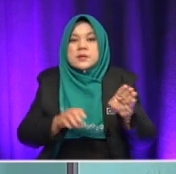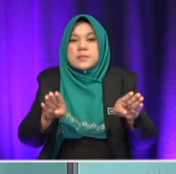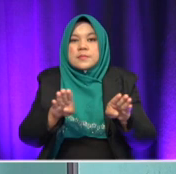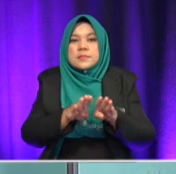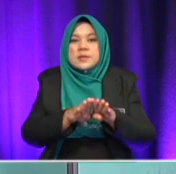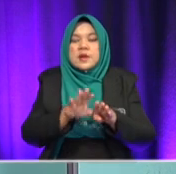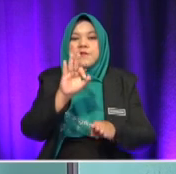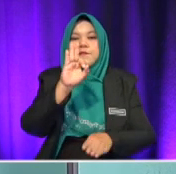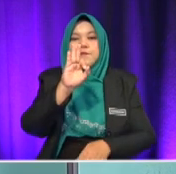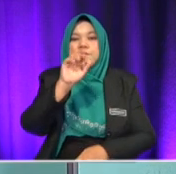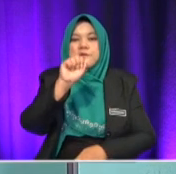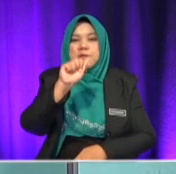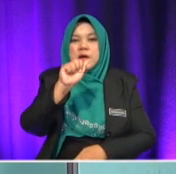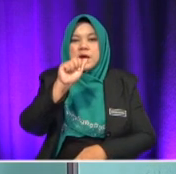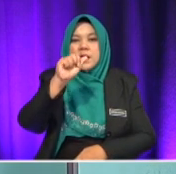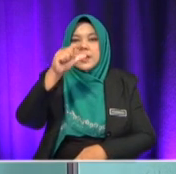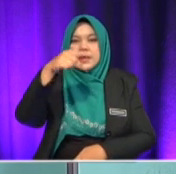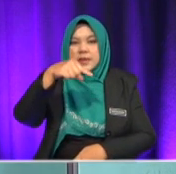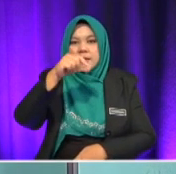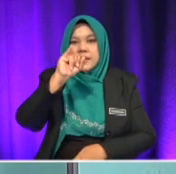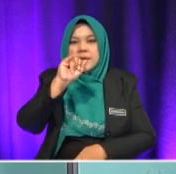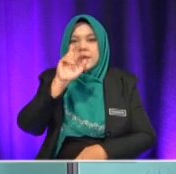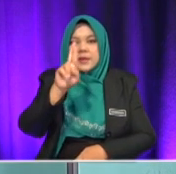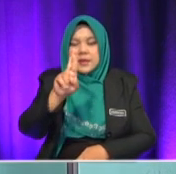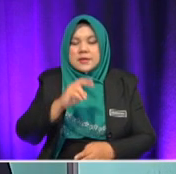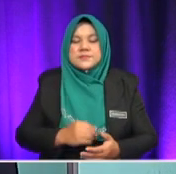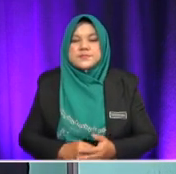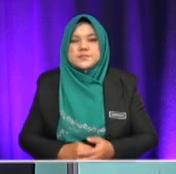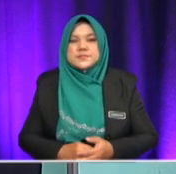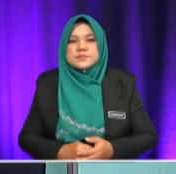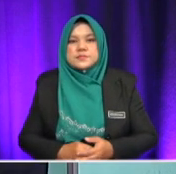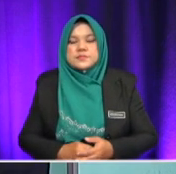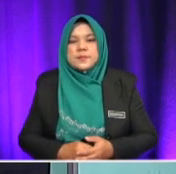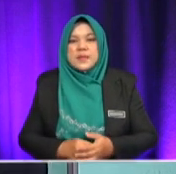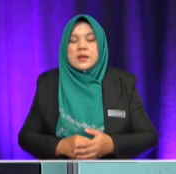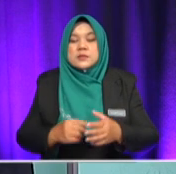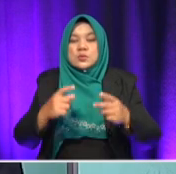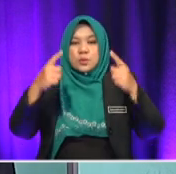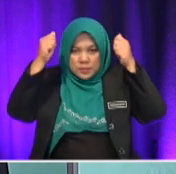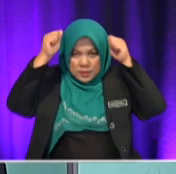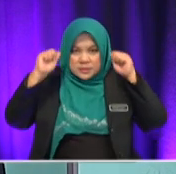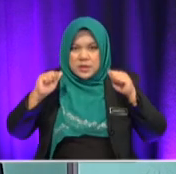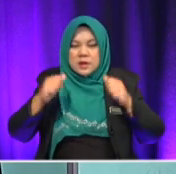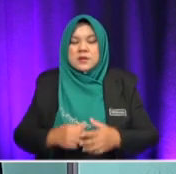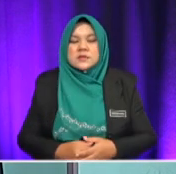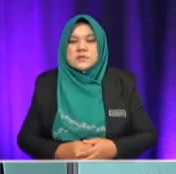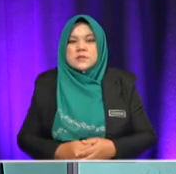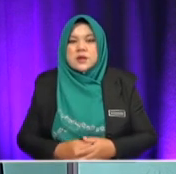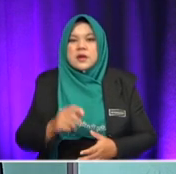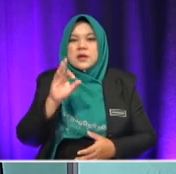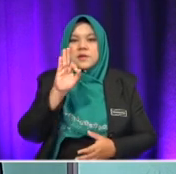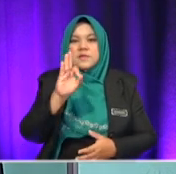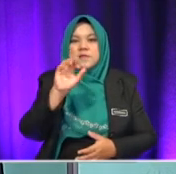fakir ya fakir Oke buat kalian suka dia bahasa Arab nih falkov faqir